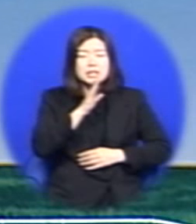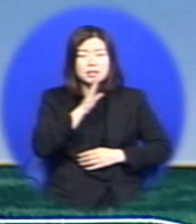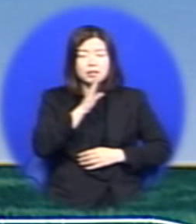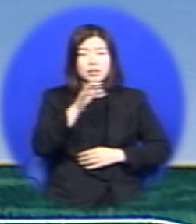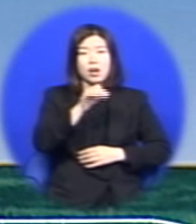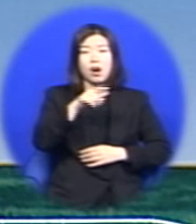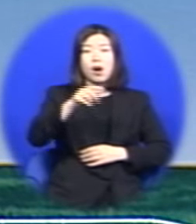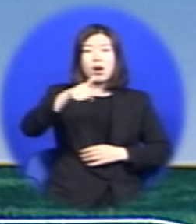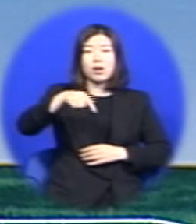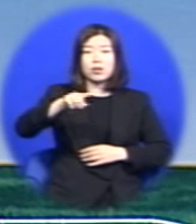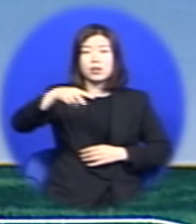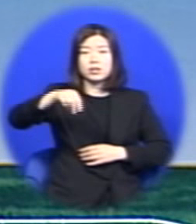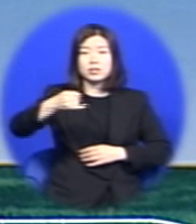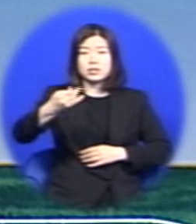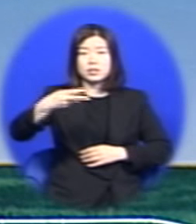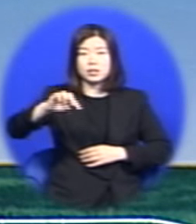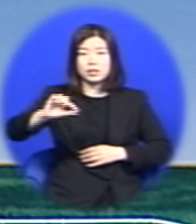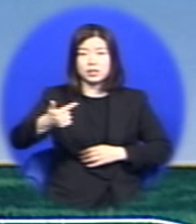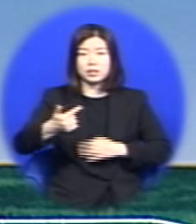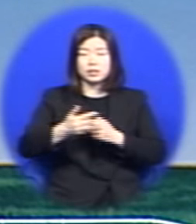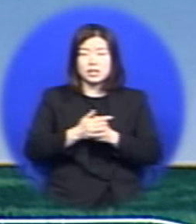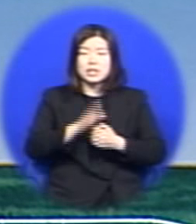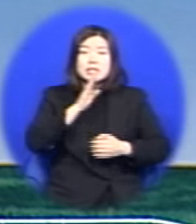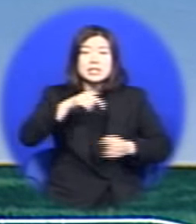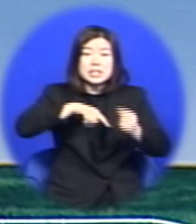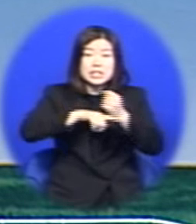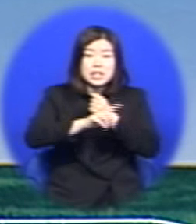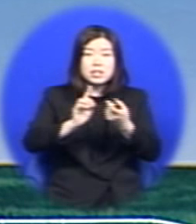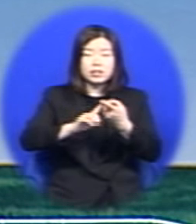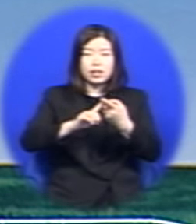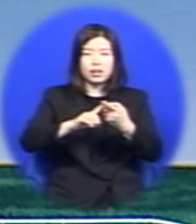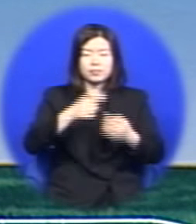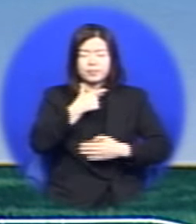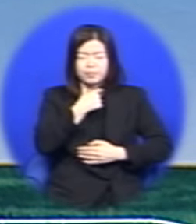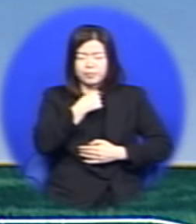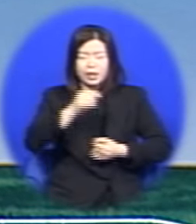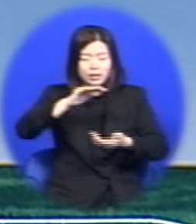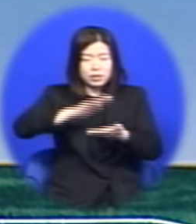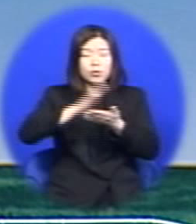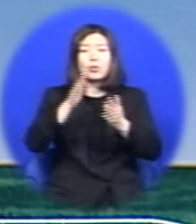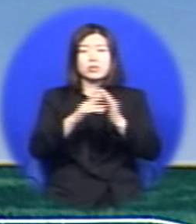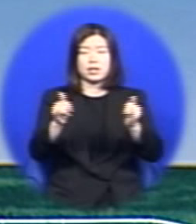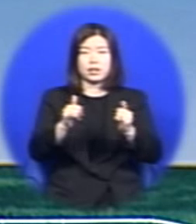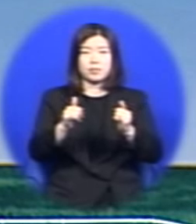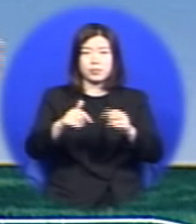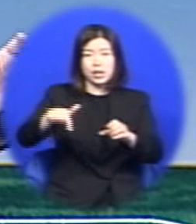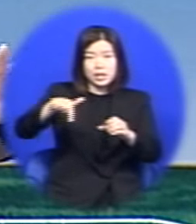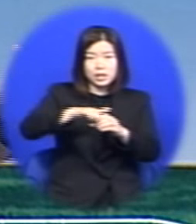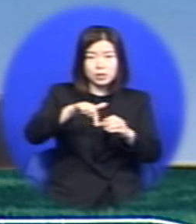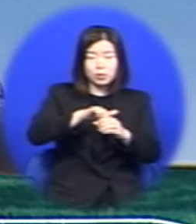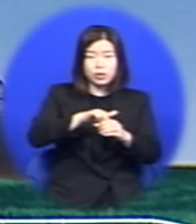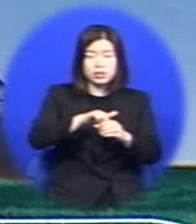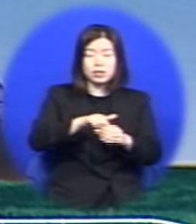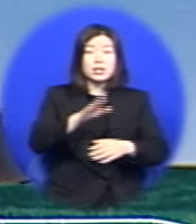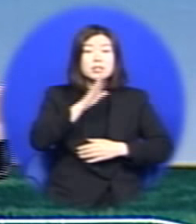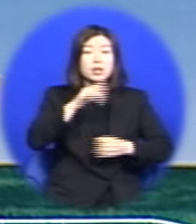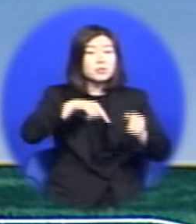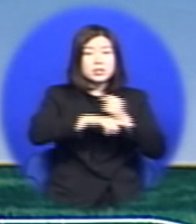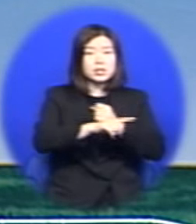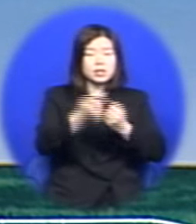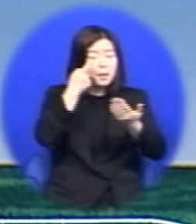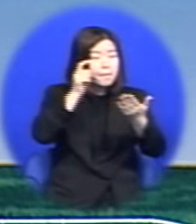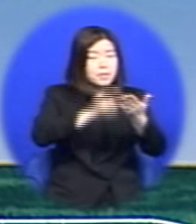어거스틴은 진리에 대한 갈망이 뜨거웠던 사람입니다. 기독교에서 처음에 진리를 발견하지